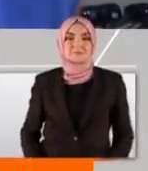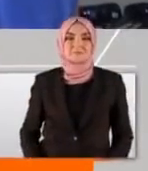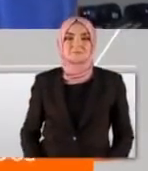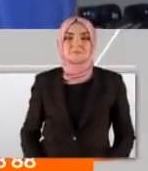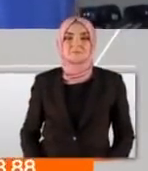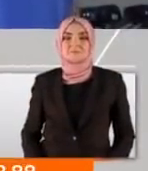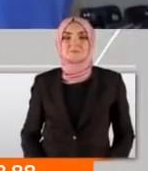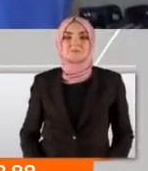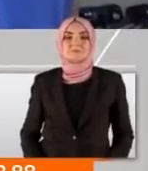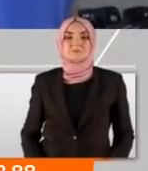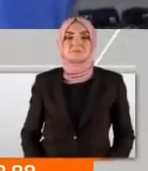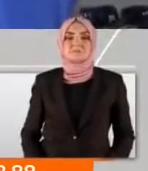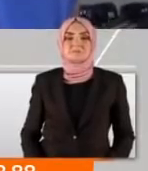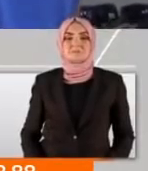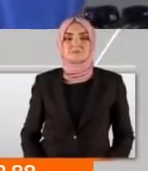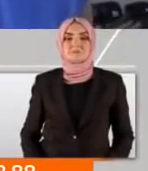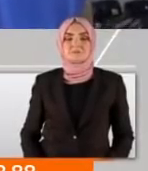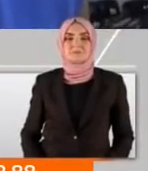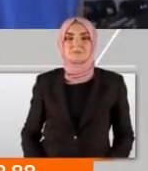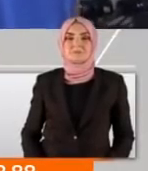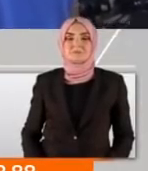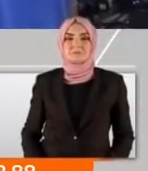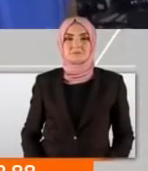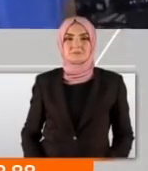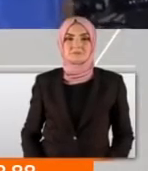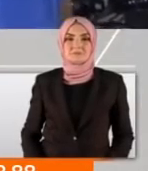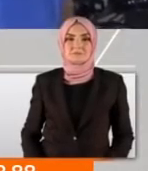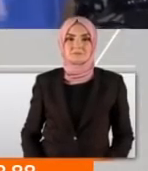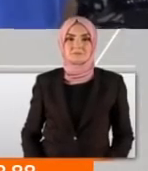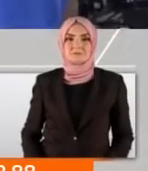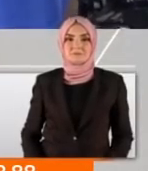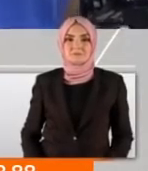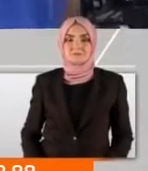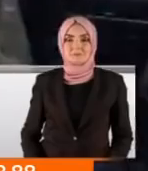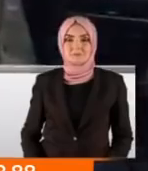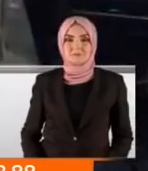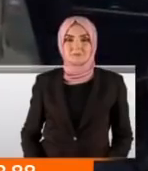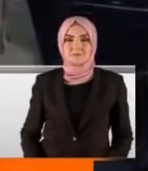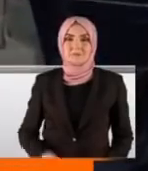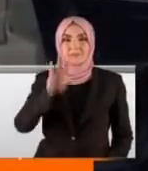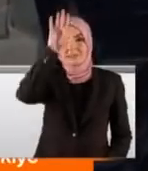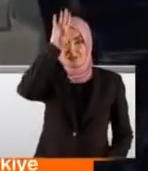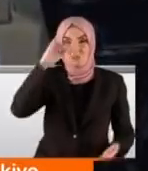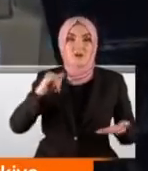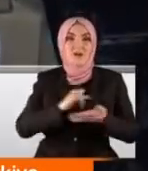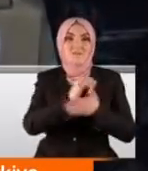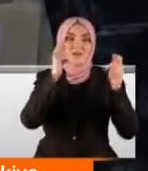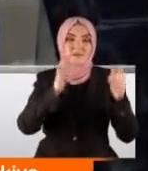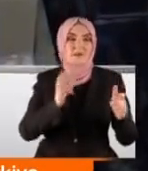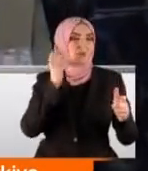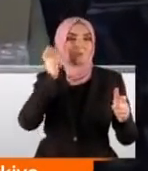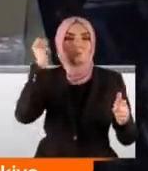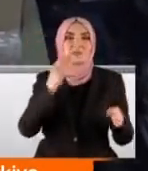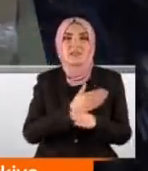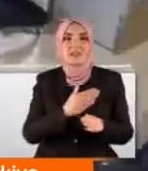fotoğraf makineleri, aklımıza gelen her şey... Her şey bu malın içinde var. İstanbul Havalimanı'nda unutulan